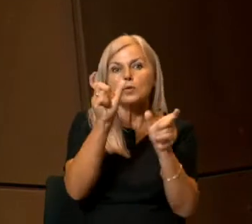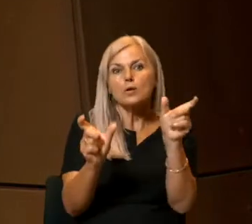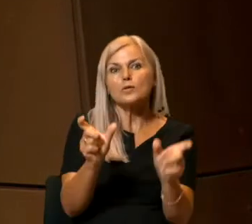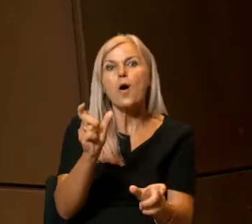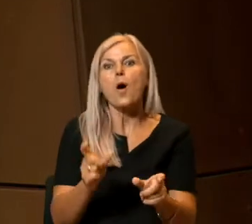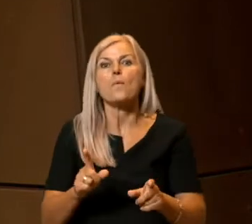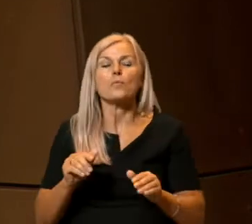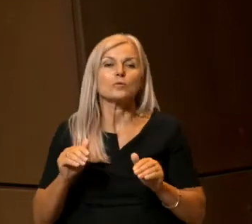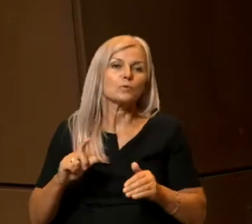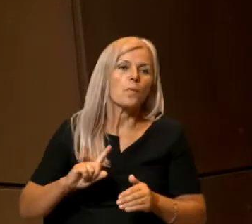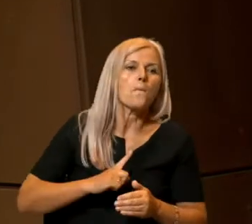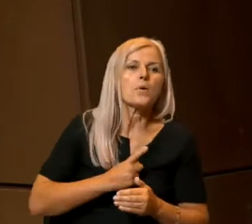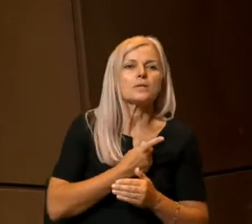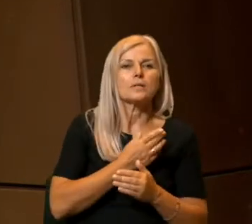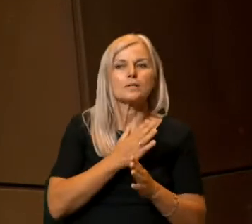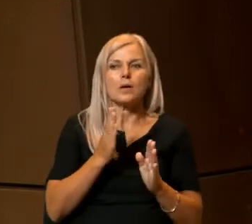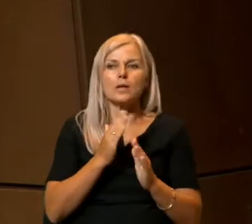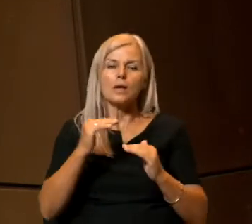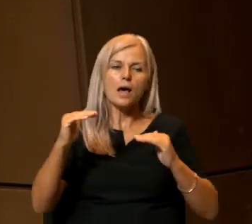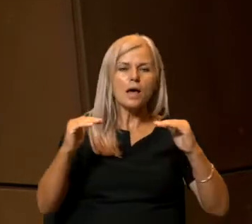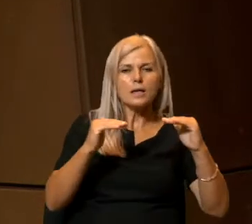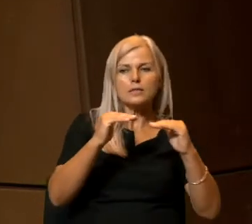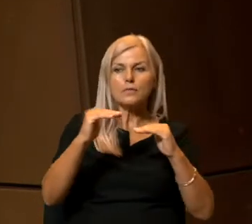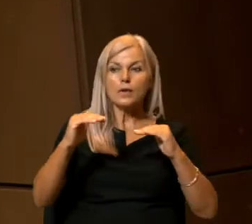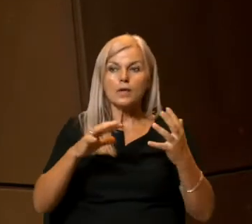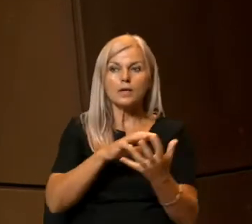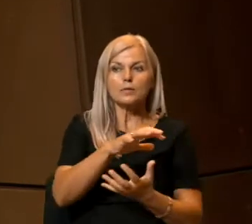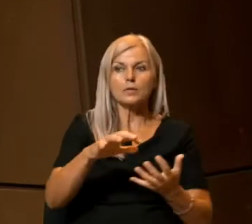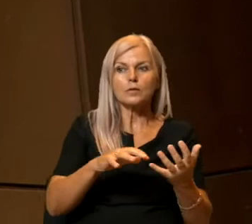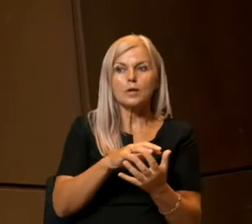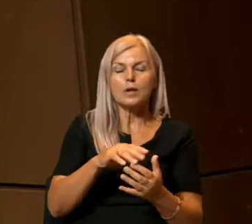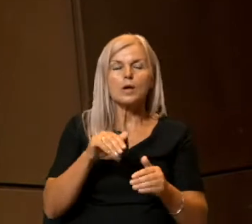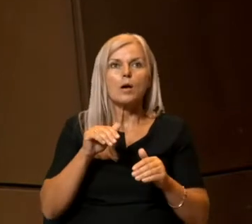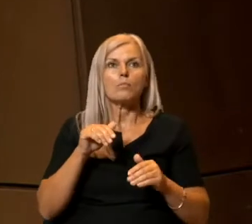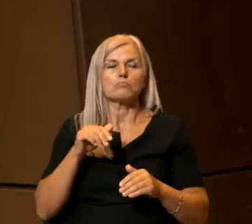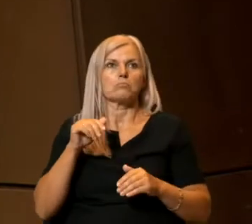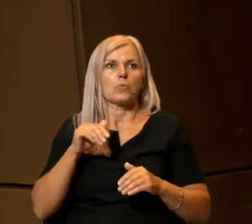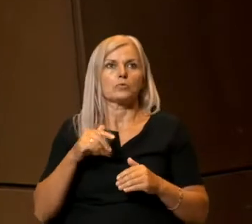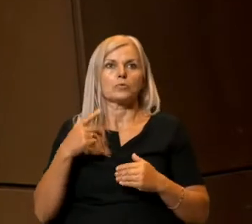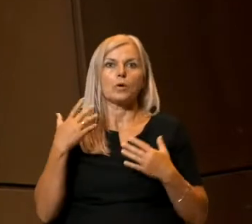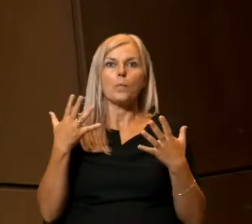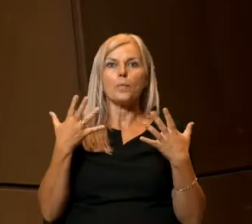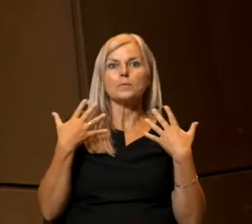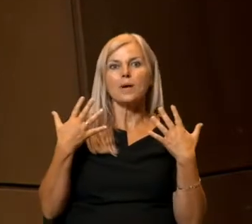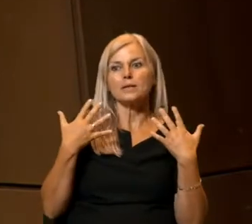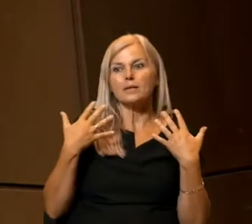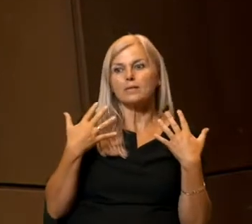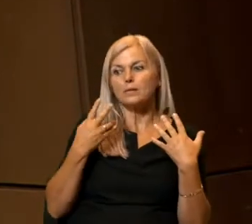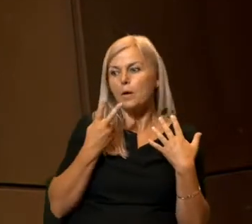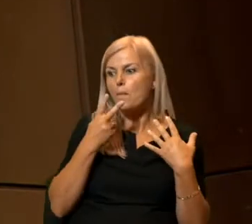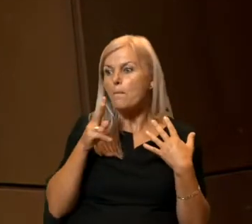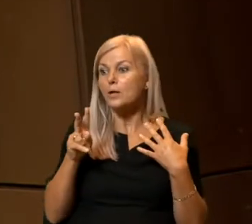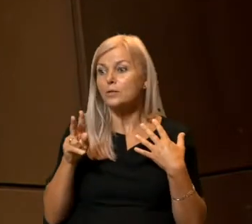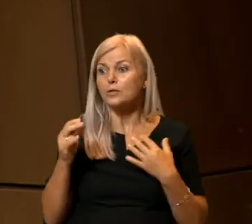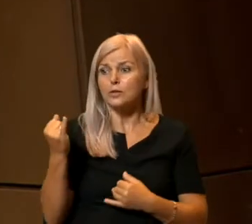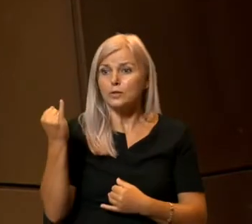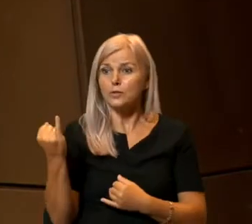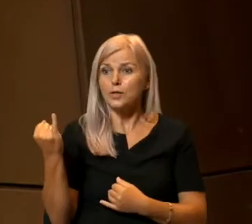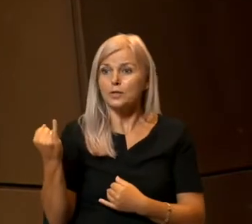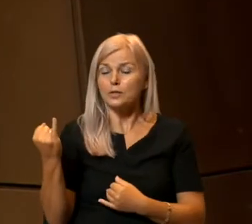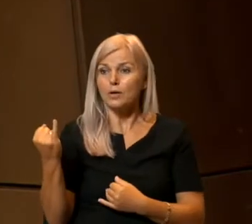miłość. Wspaniała sfera rezonansu. Możemy też gdzieś spacerować i nagle widzimy kogoś, to może być dziecko